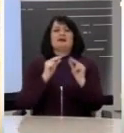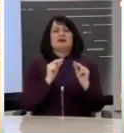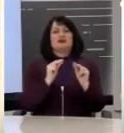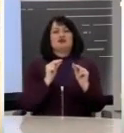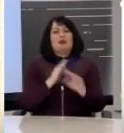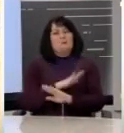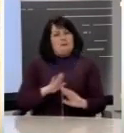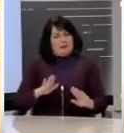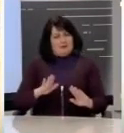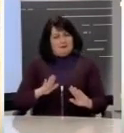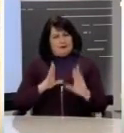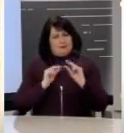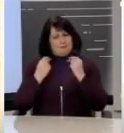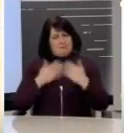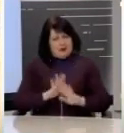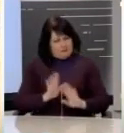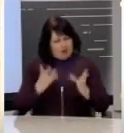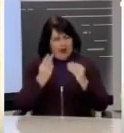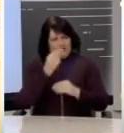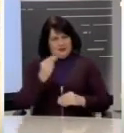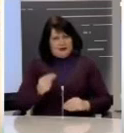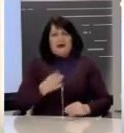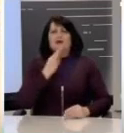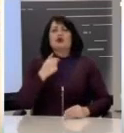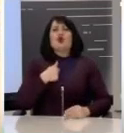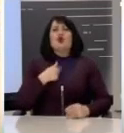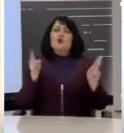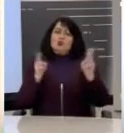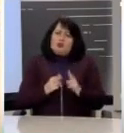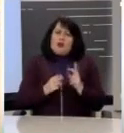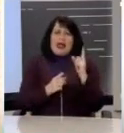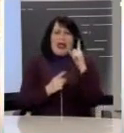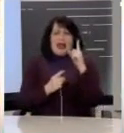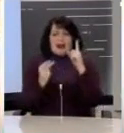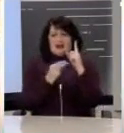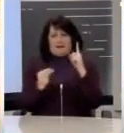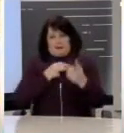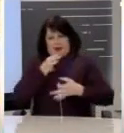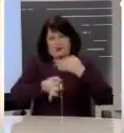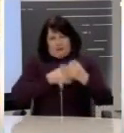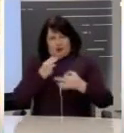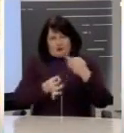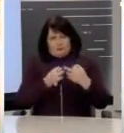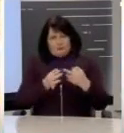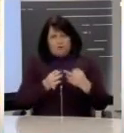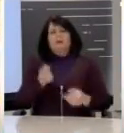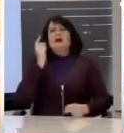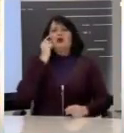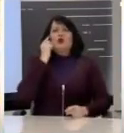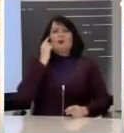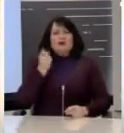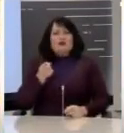ήδη συζητηθεί. Γι' αυτό το λόγο εγώ θα περιοριστώ σε ένα συγκεκριμένο θέμα που νομίζω